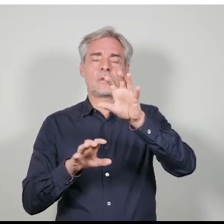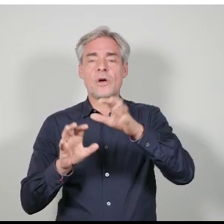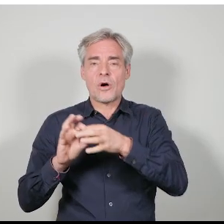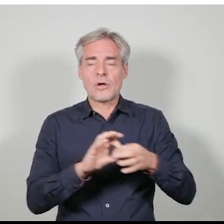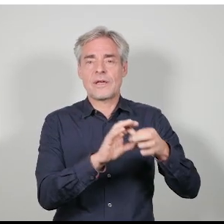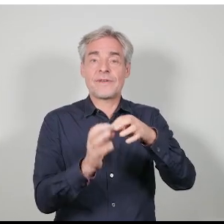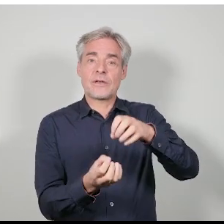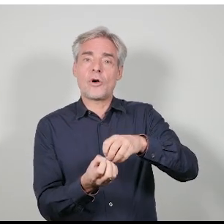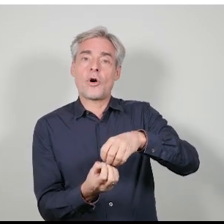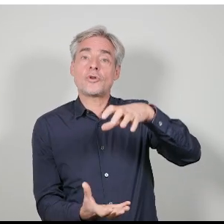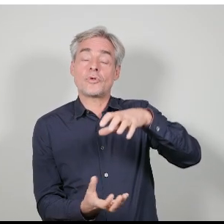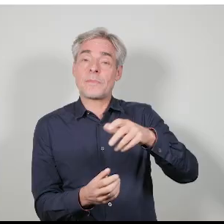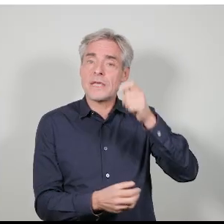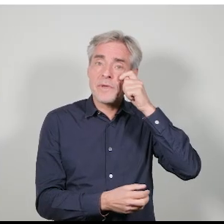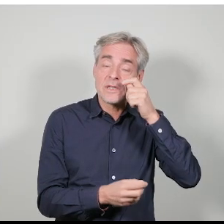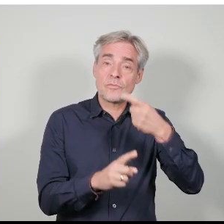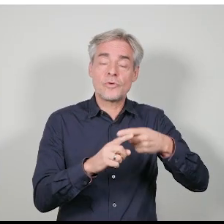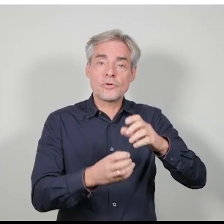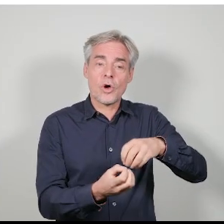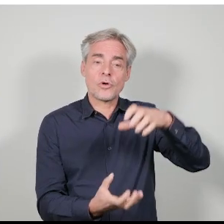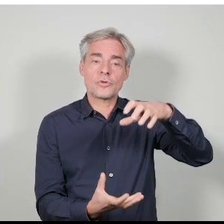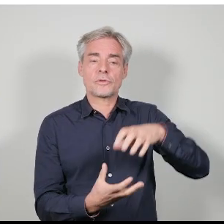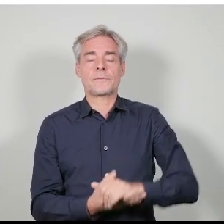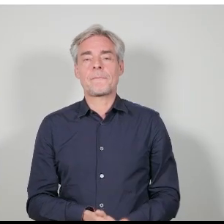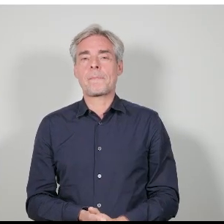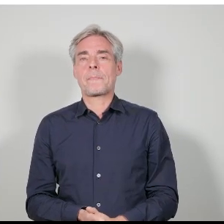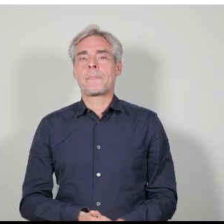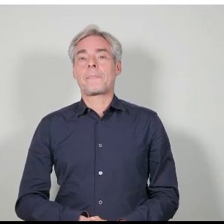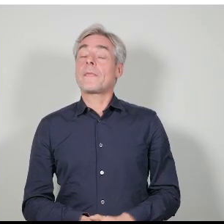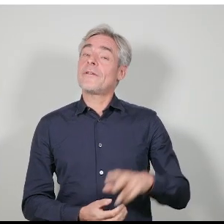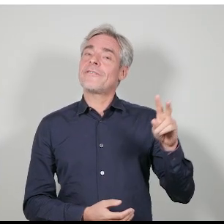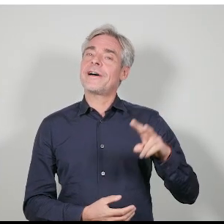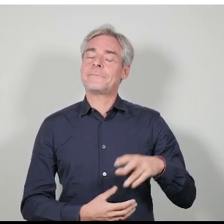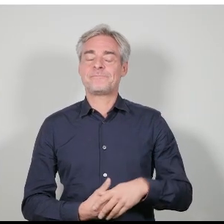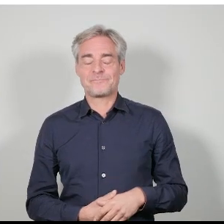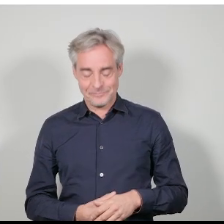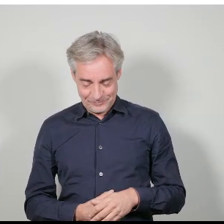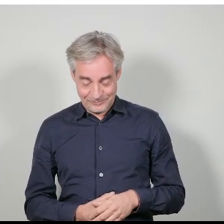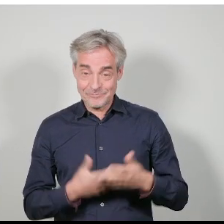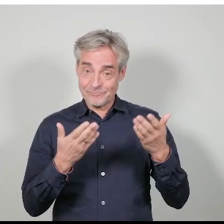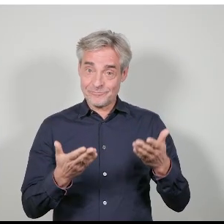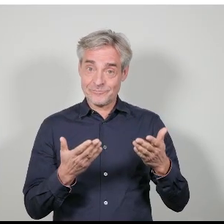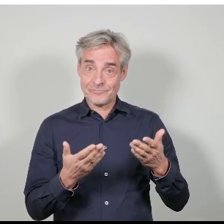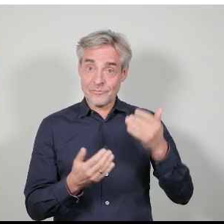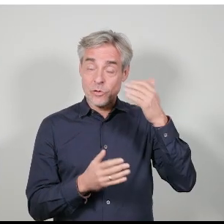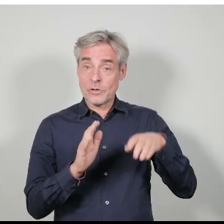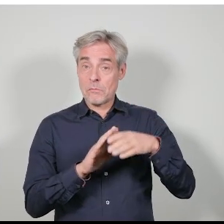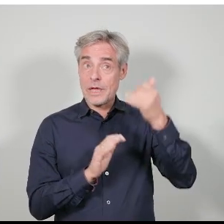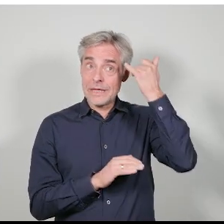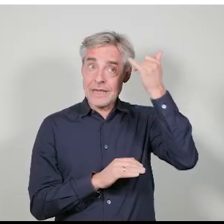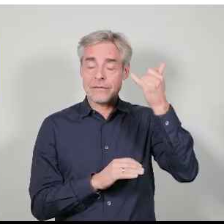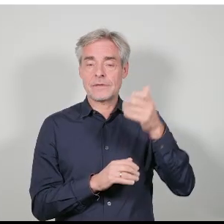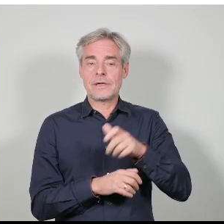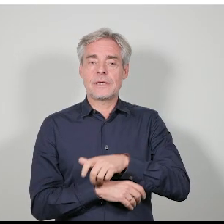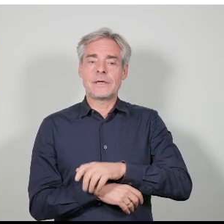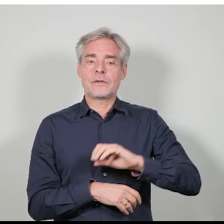ressources et pas qu'en expertise? Oui, en fait, dans cette idée que les personnes sont